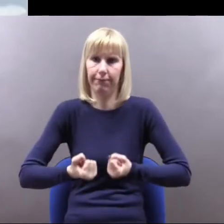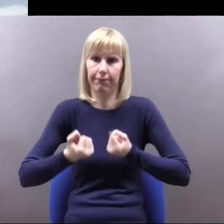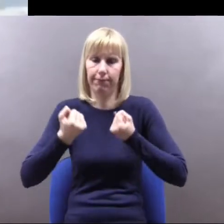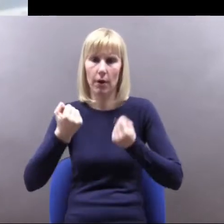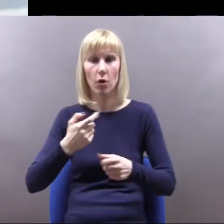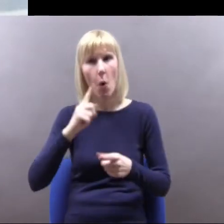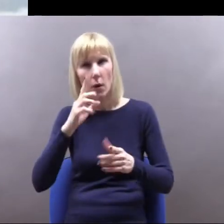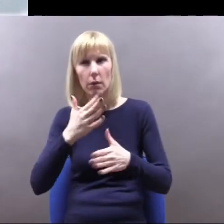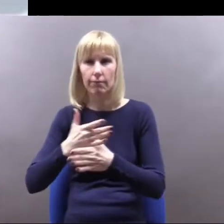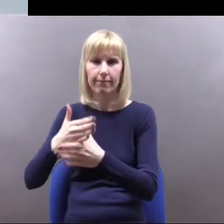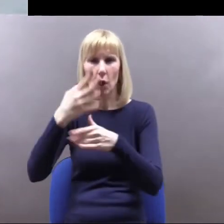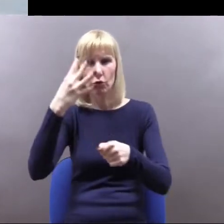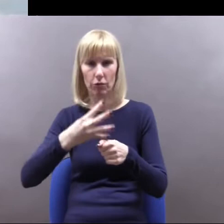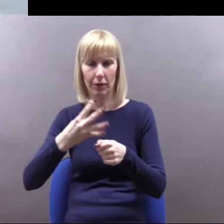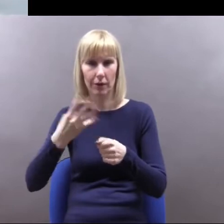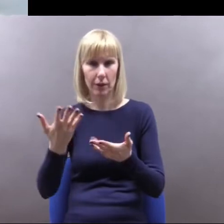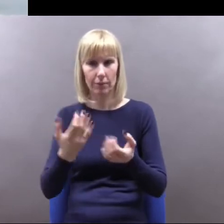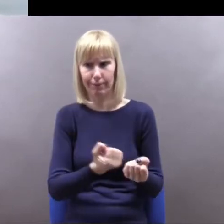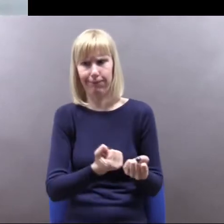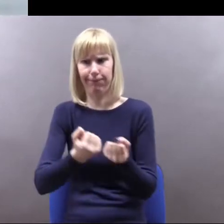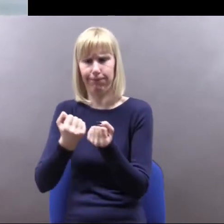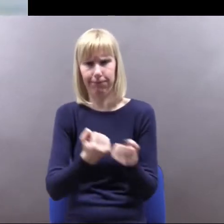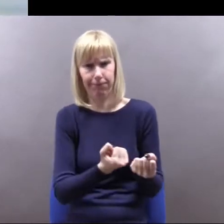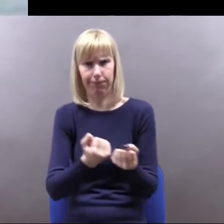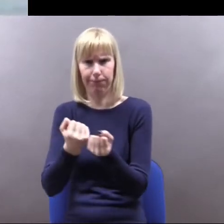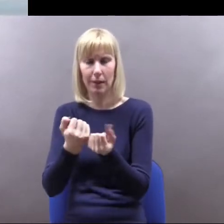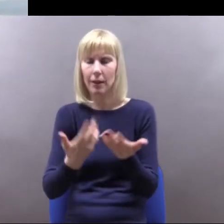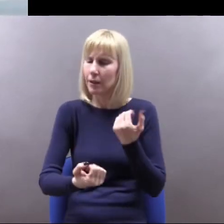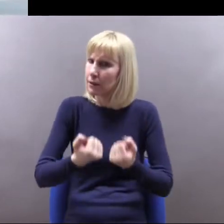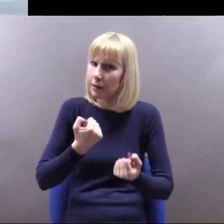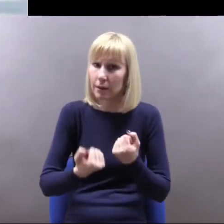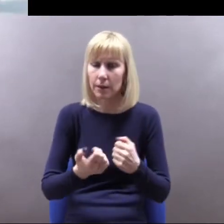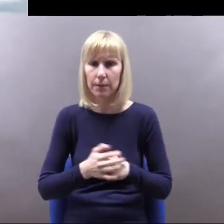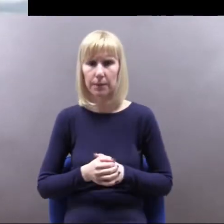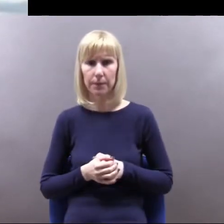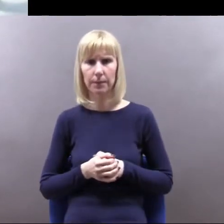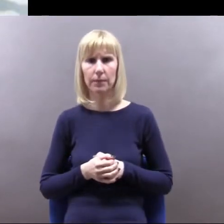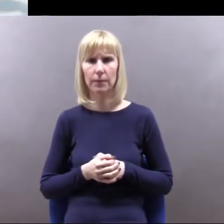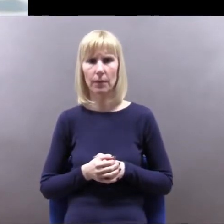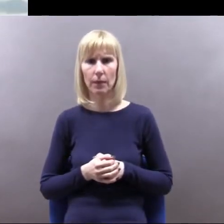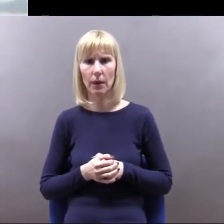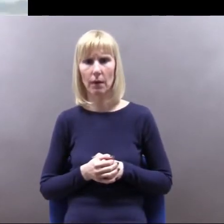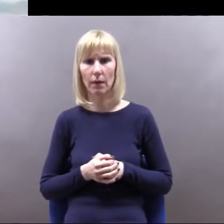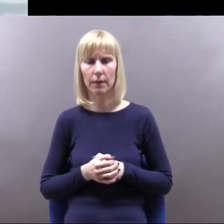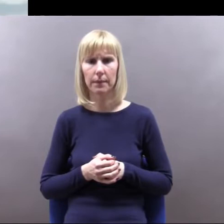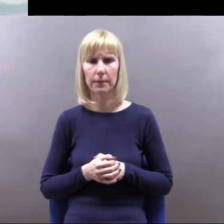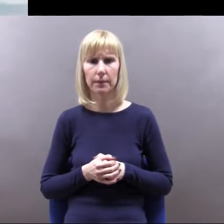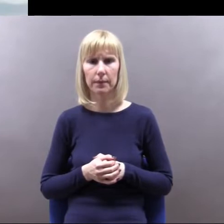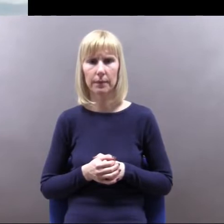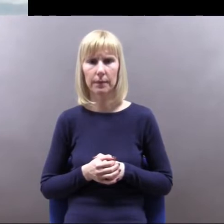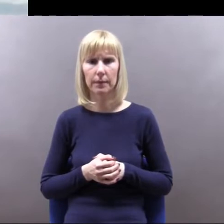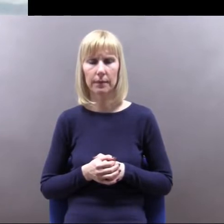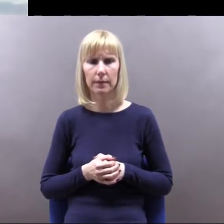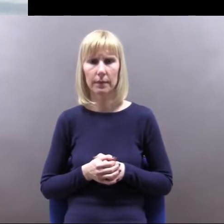na drugie piętro, czyli to jest 40 schodów. Takiego pacjenta jak ja po klatce schodowej w bloku, która jak